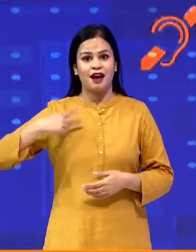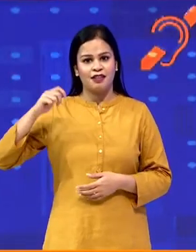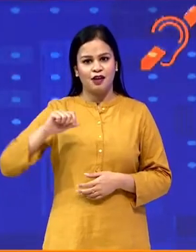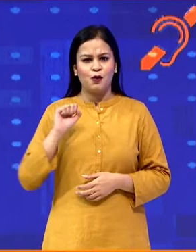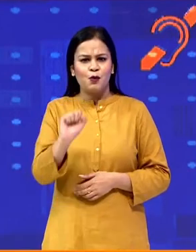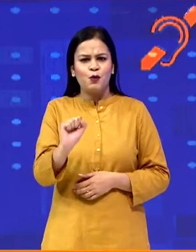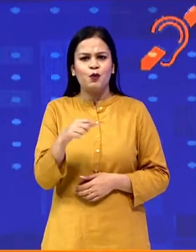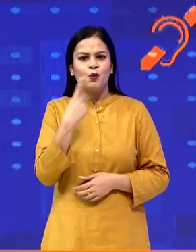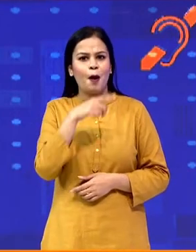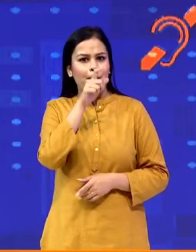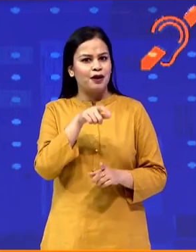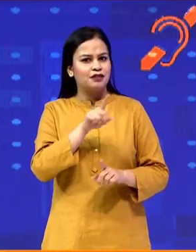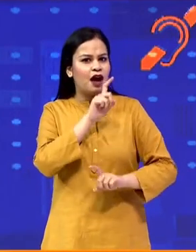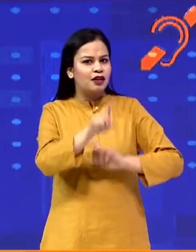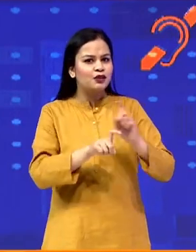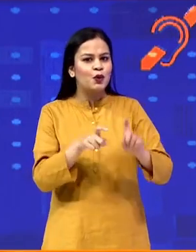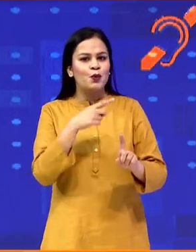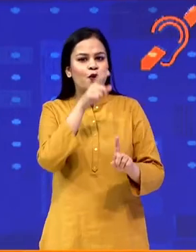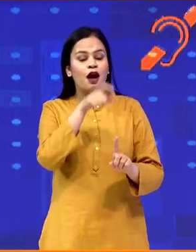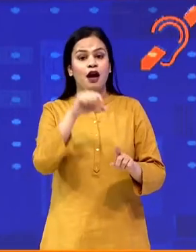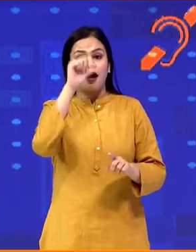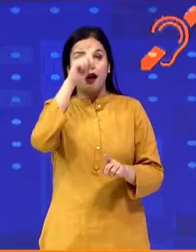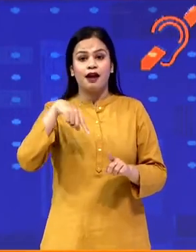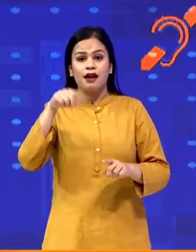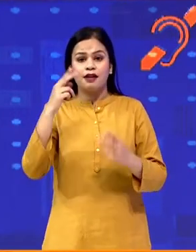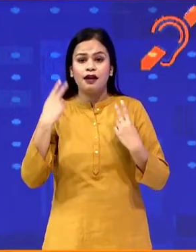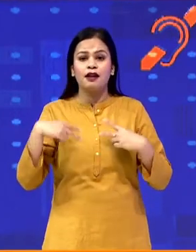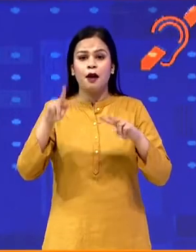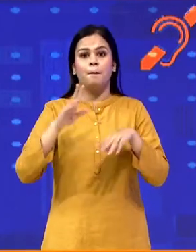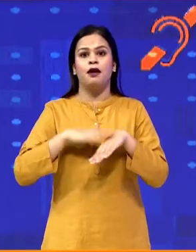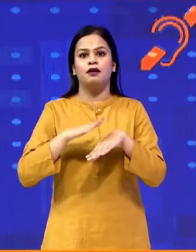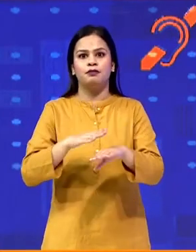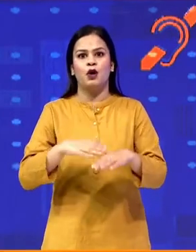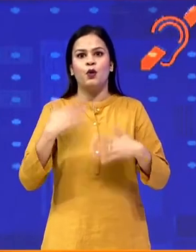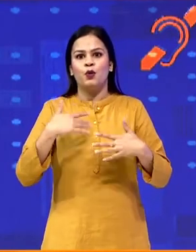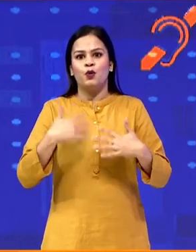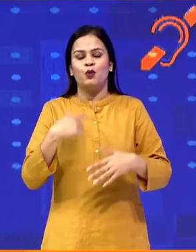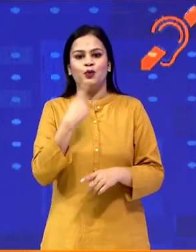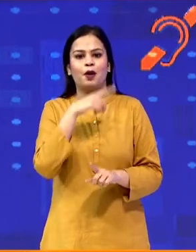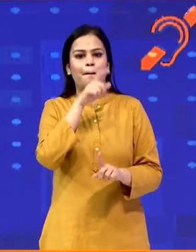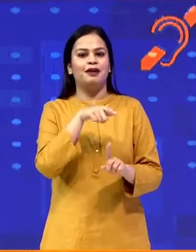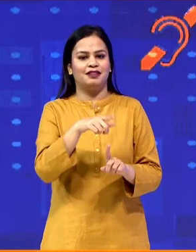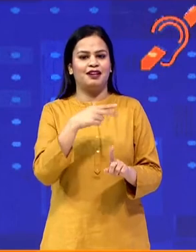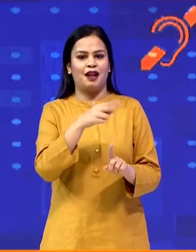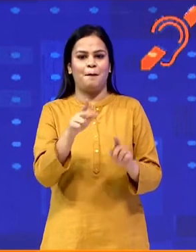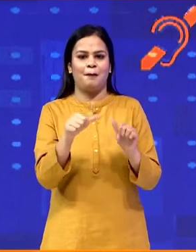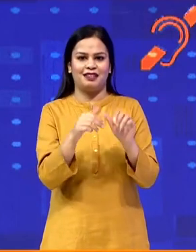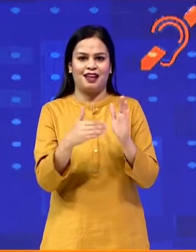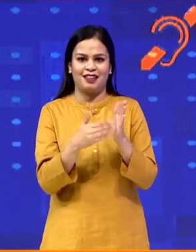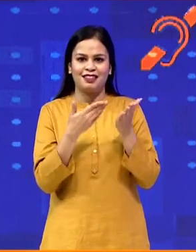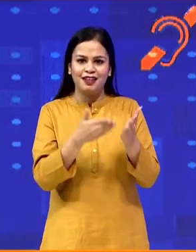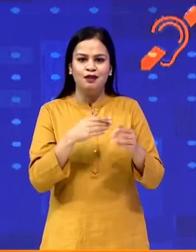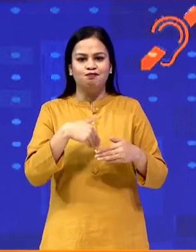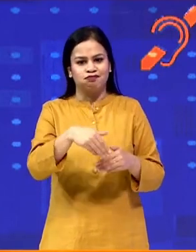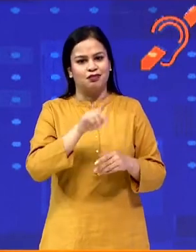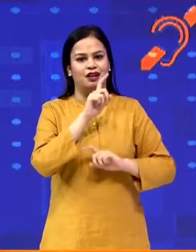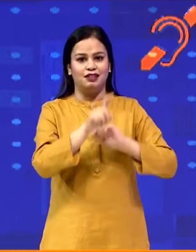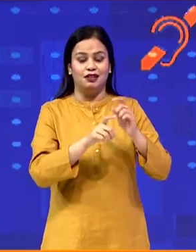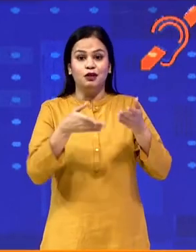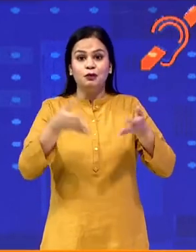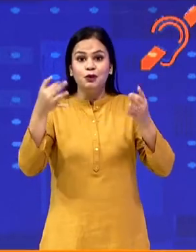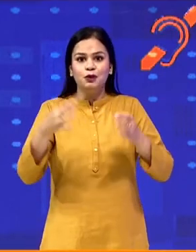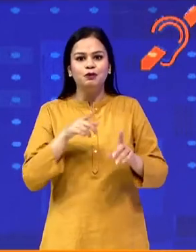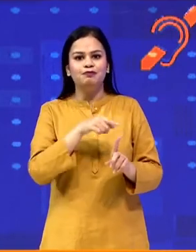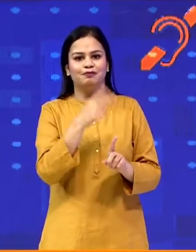चला रहे हैं हिंदुस्तान के सबसे अनुभवी नेताओं में से एक गुलाम नबी आजाद पर आपके अदालत में